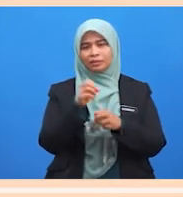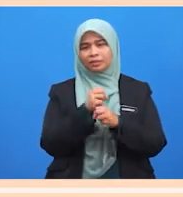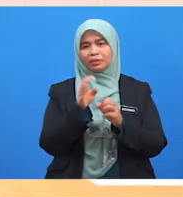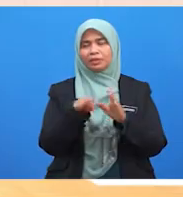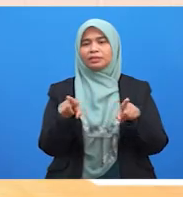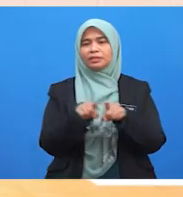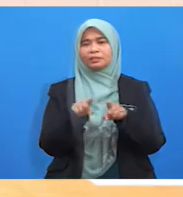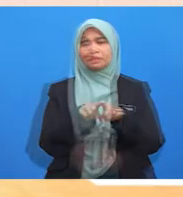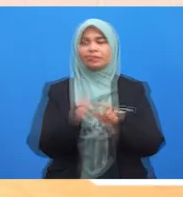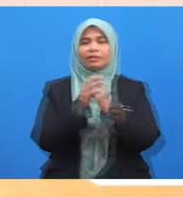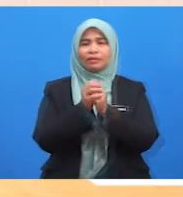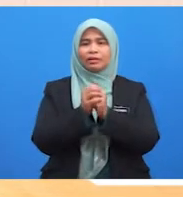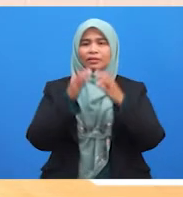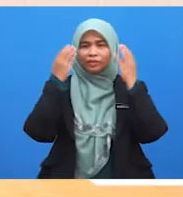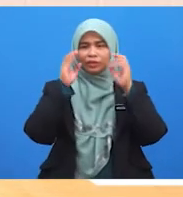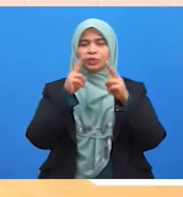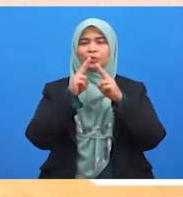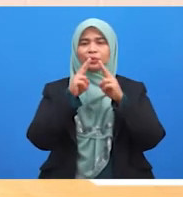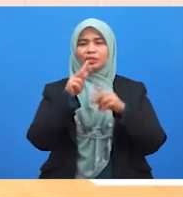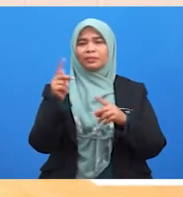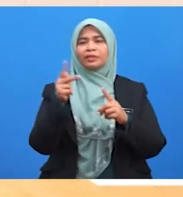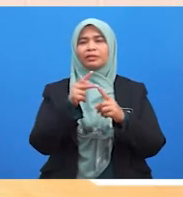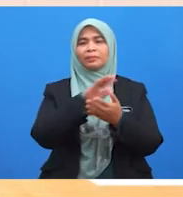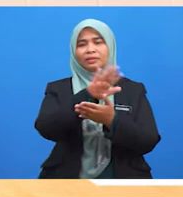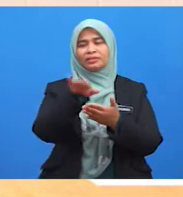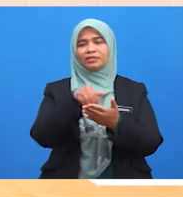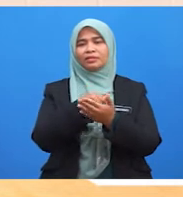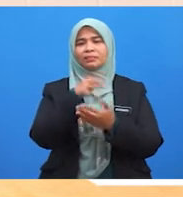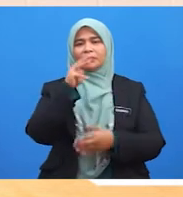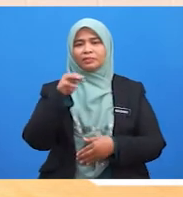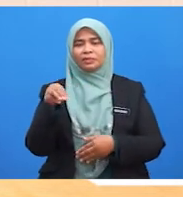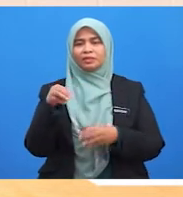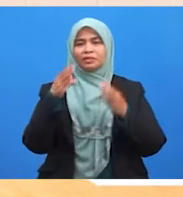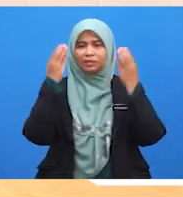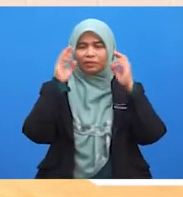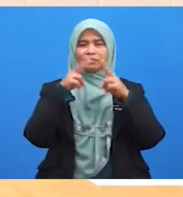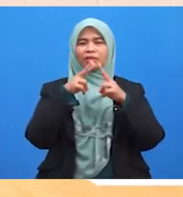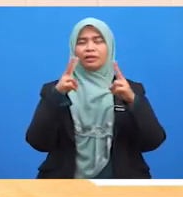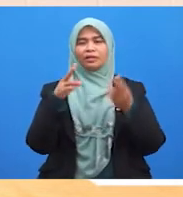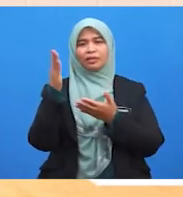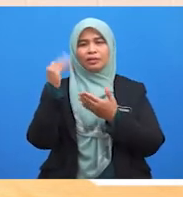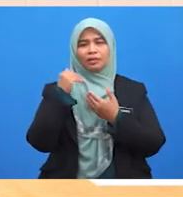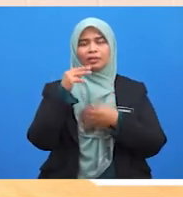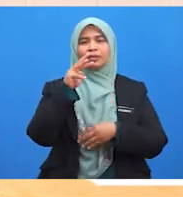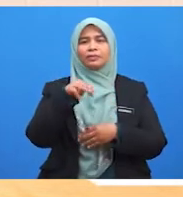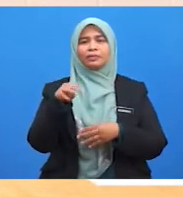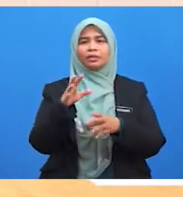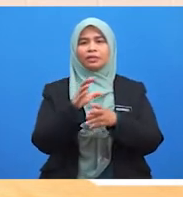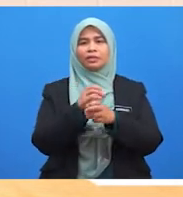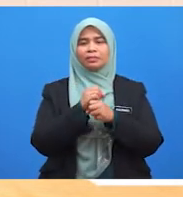bersama. Tahniah cikgu ucapkan kepada semua murid. Cikgu amat berharap murid-murid